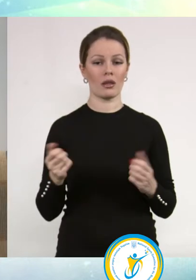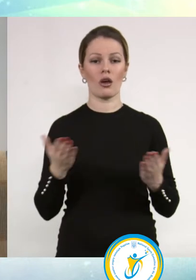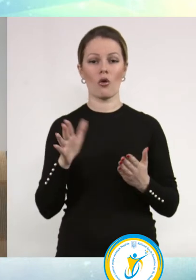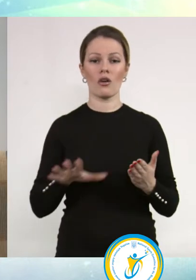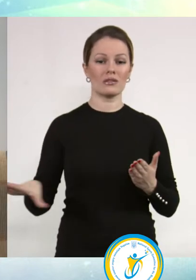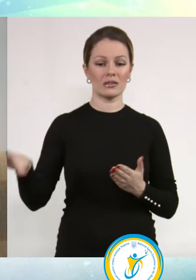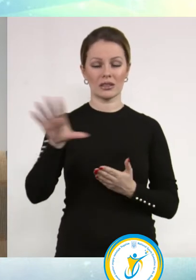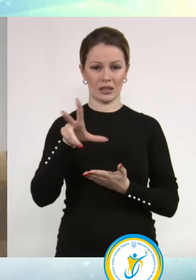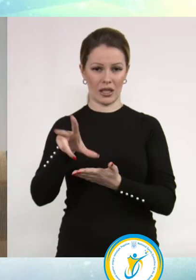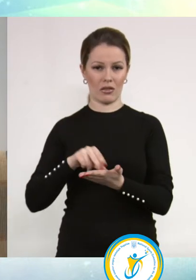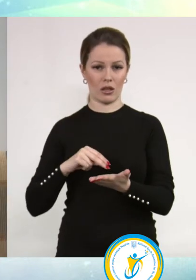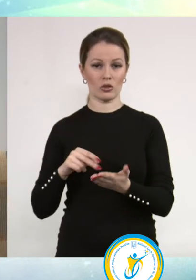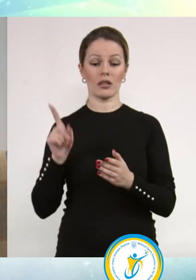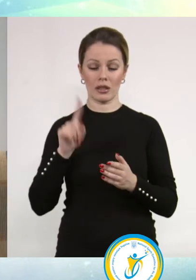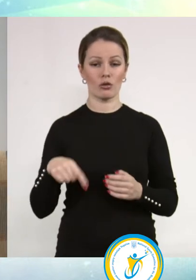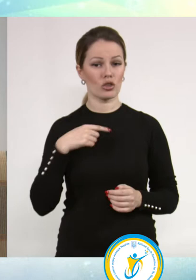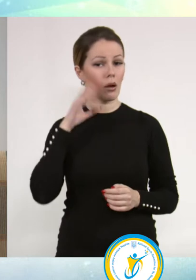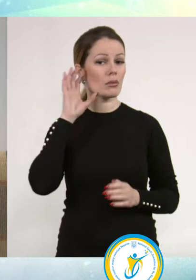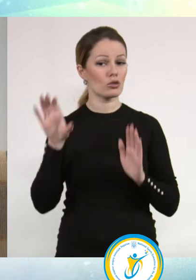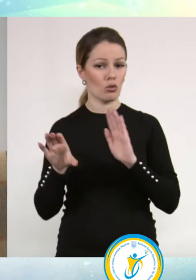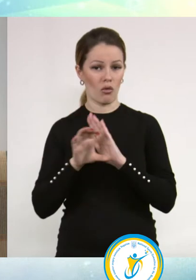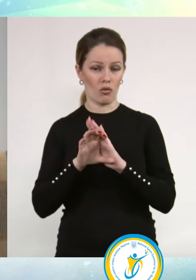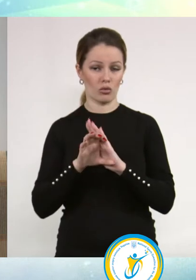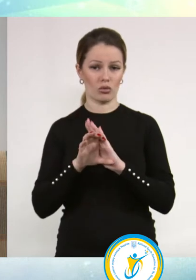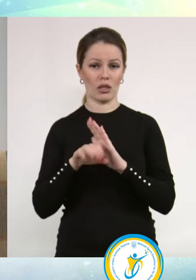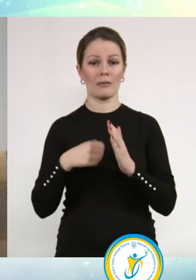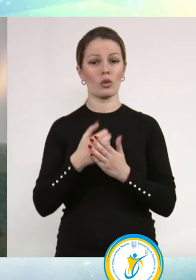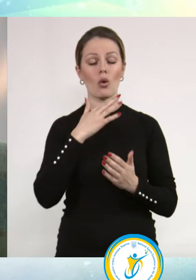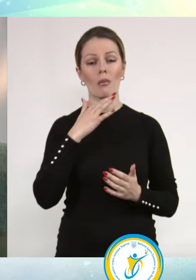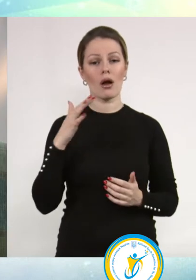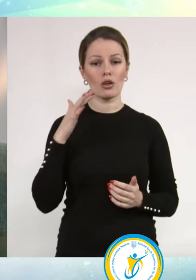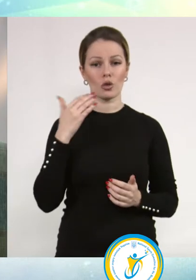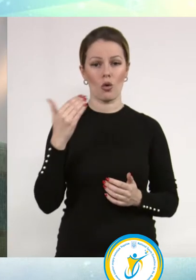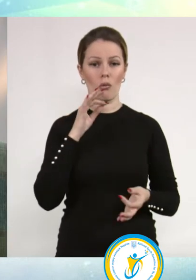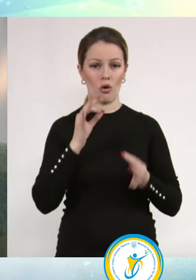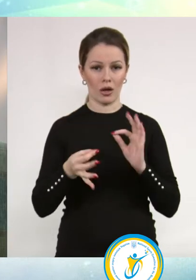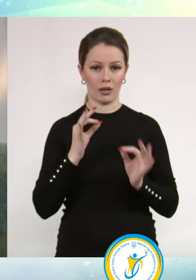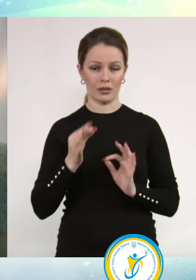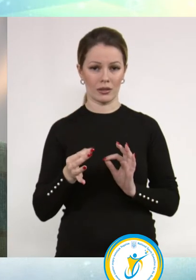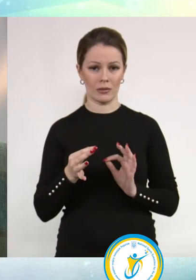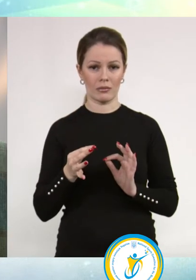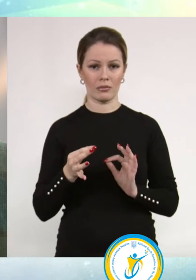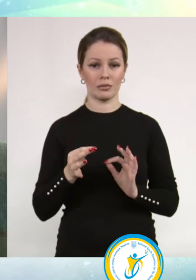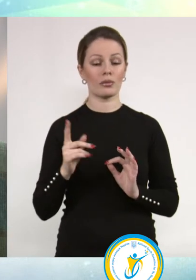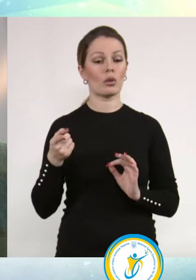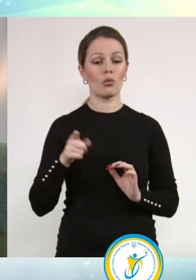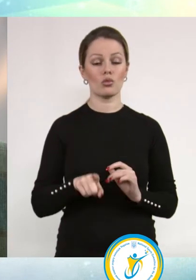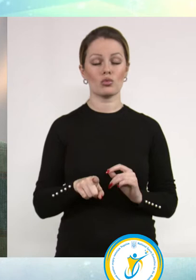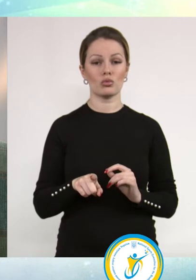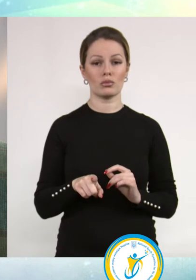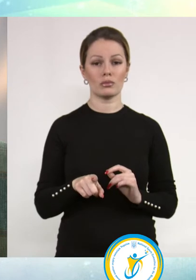на якого всі рівняються, і також я прислуховуюсь дуже до багато його порад.